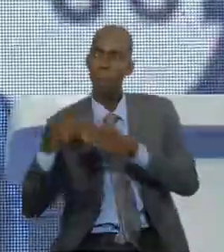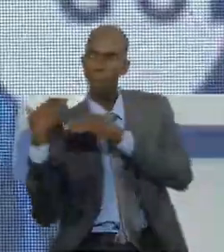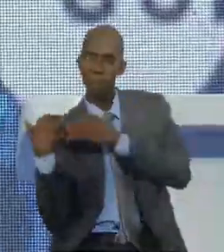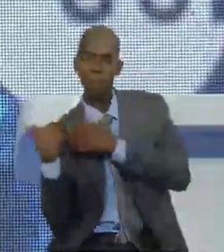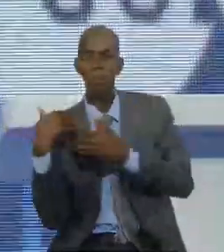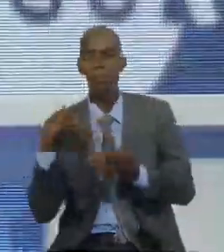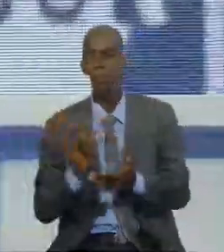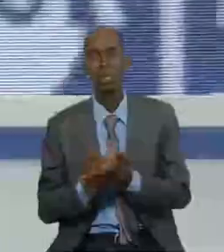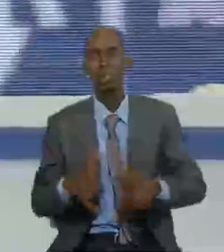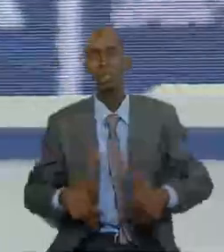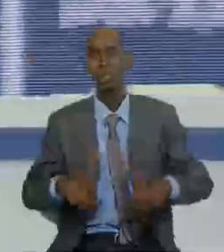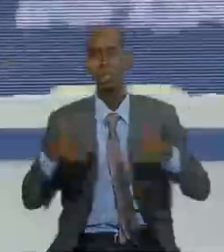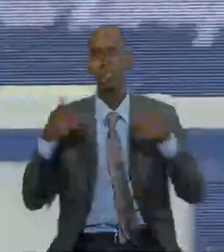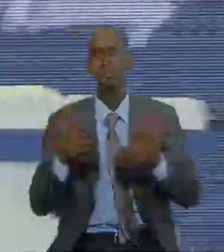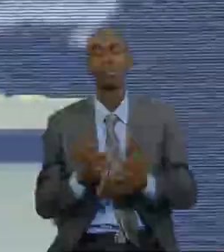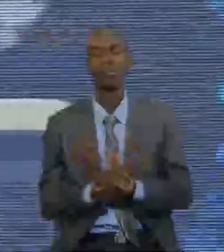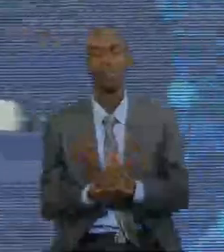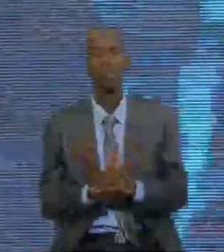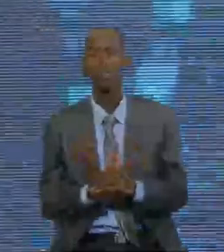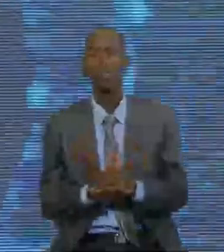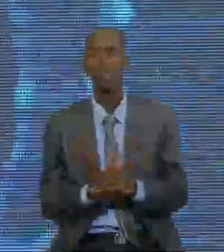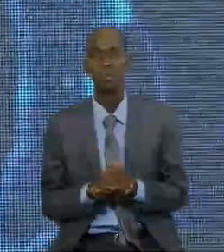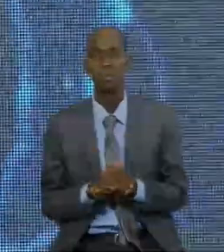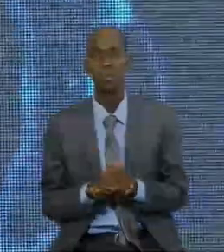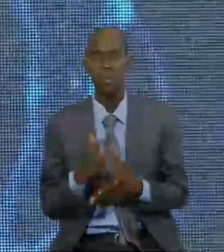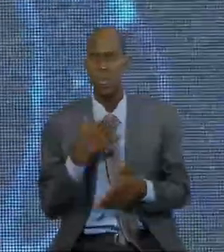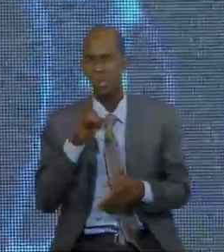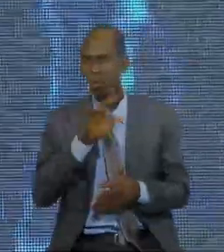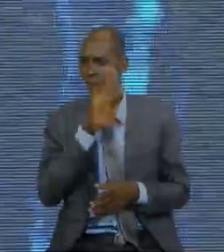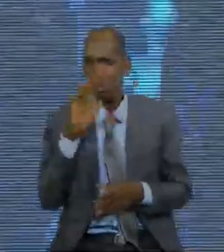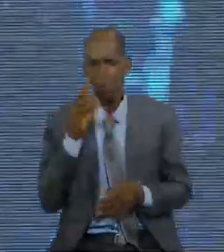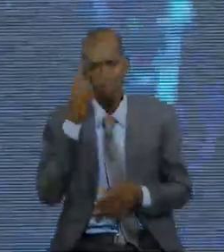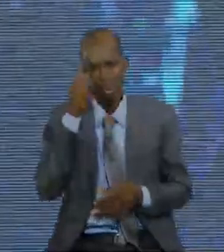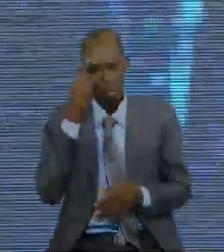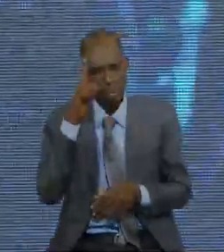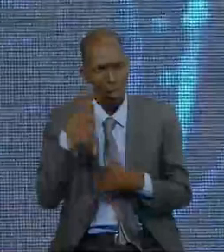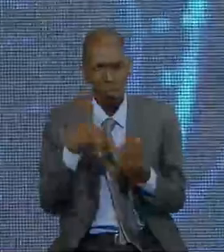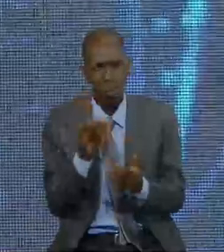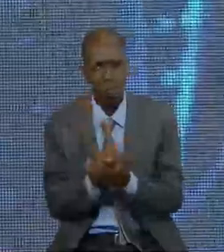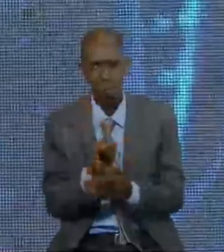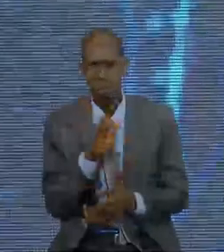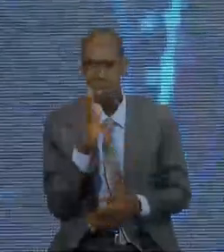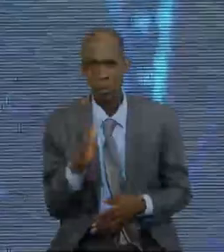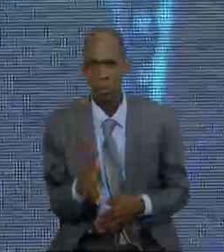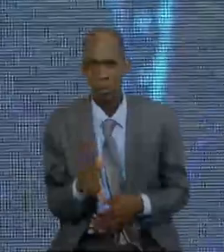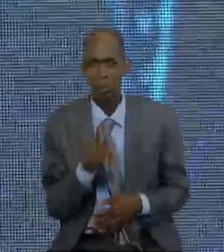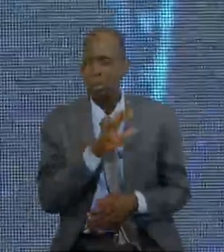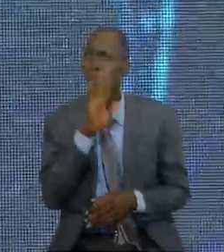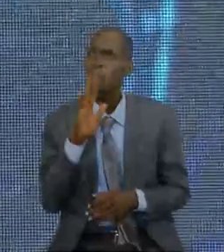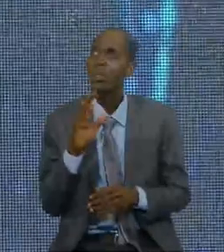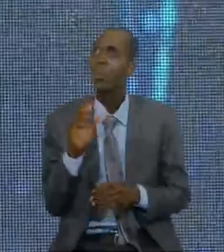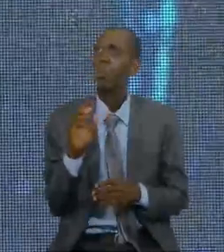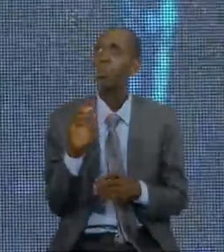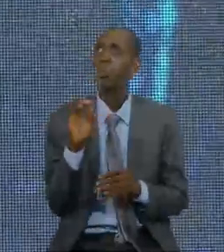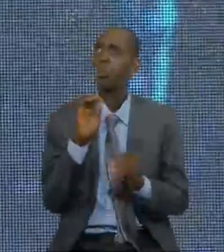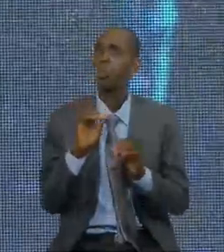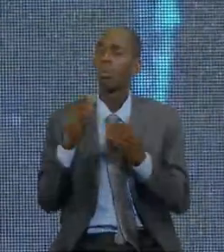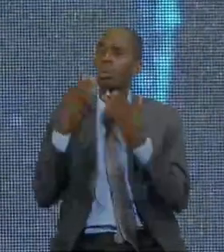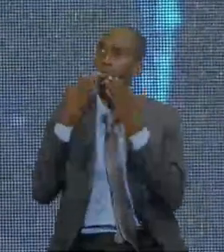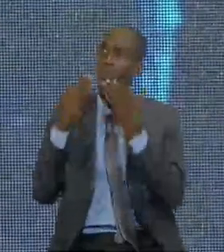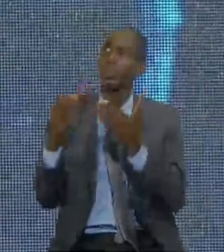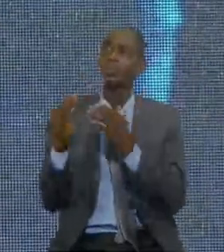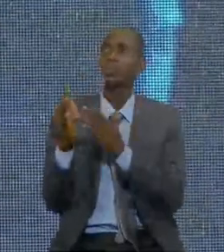directement la colère d'un Christ est-ce que tu penses à ça tu n'as jamais dit Jésus